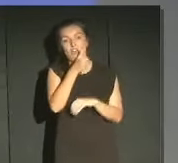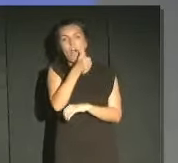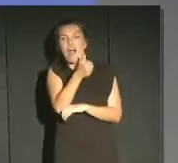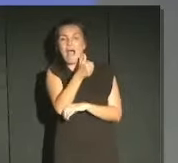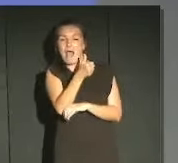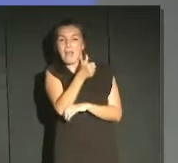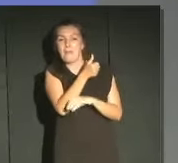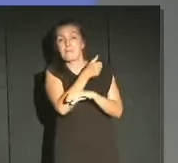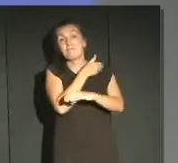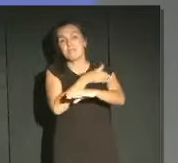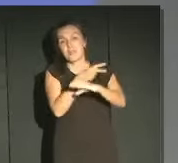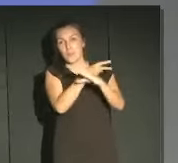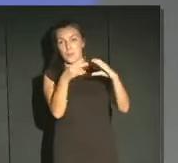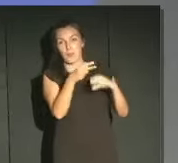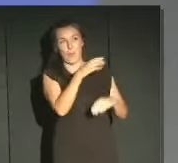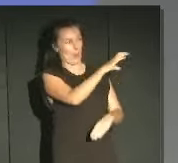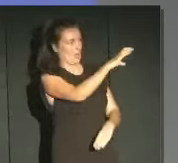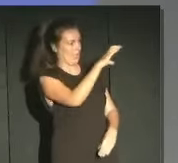de